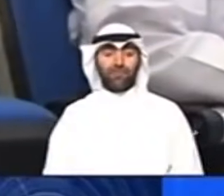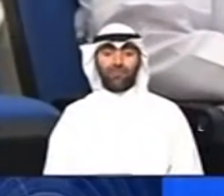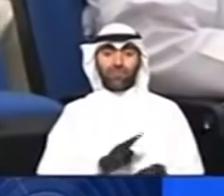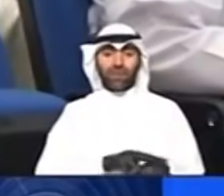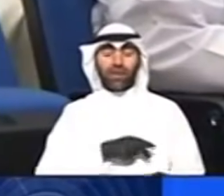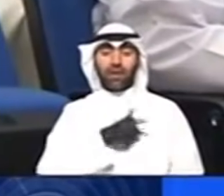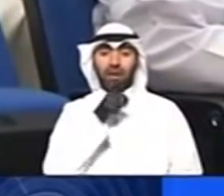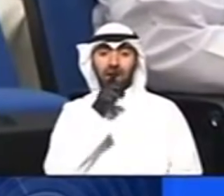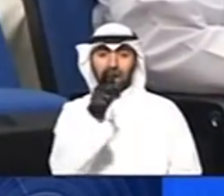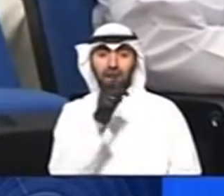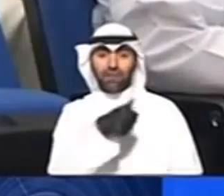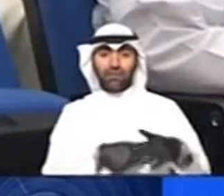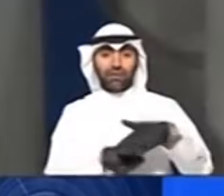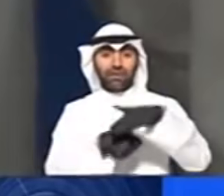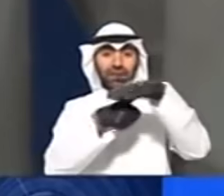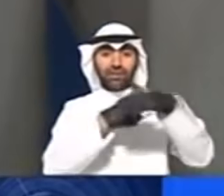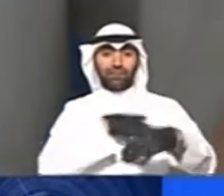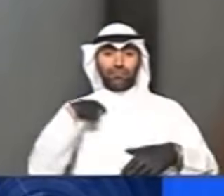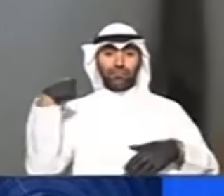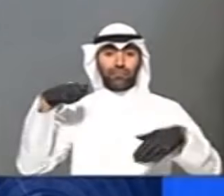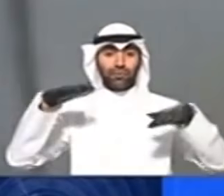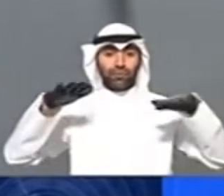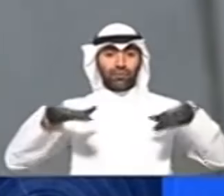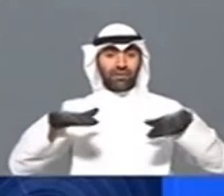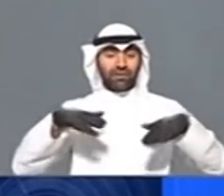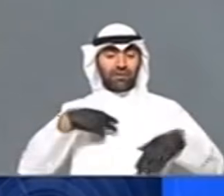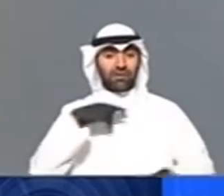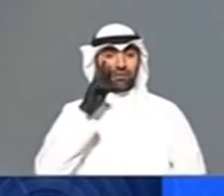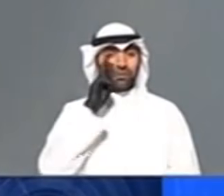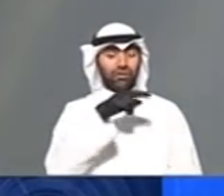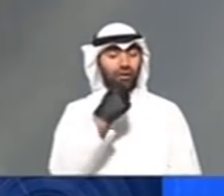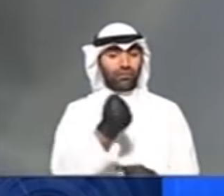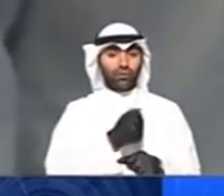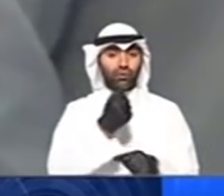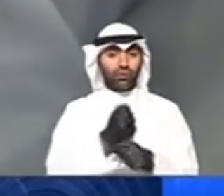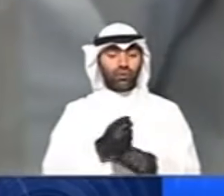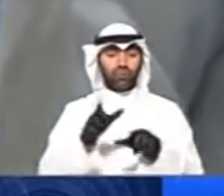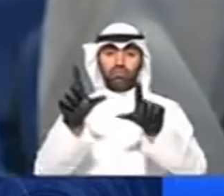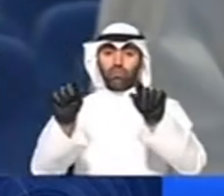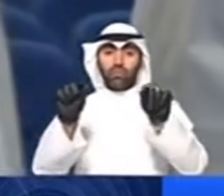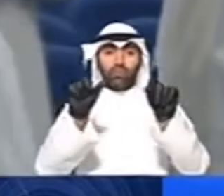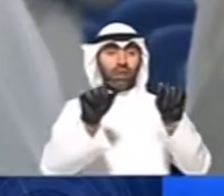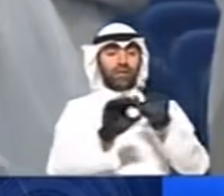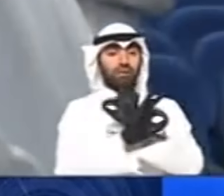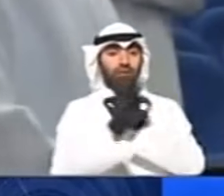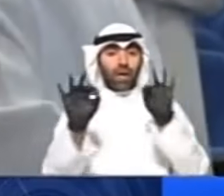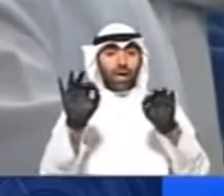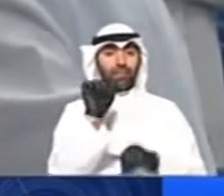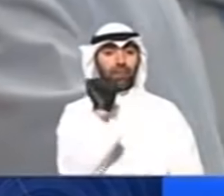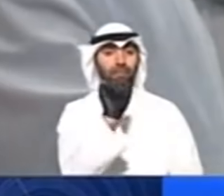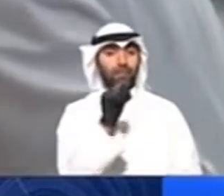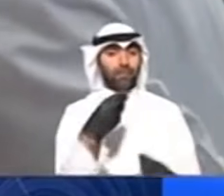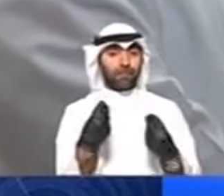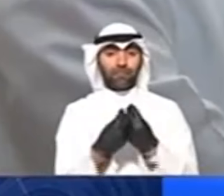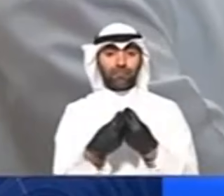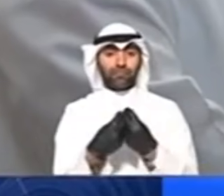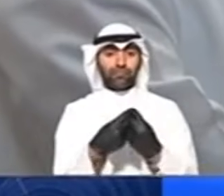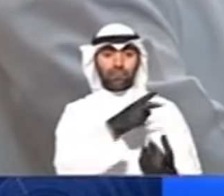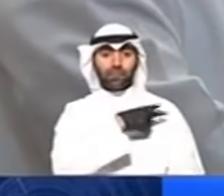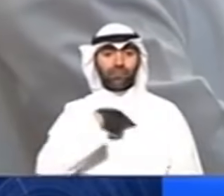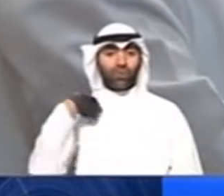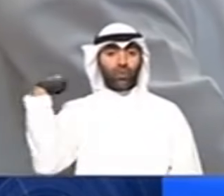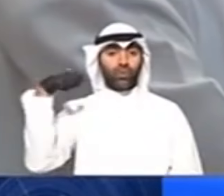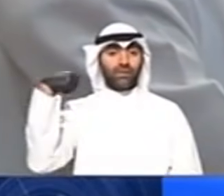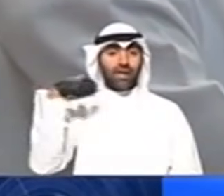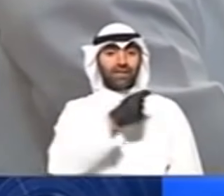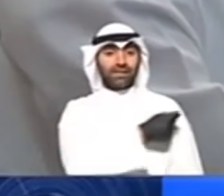أن التطبيق يهدف للتحول تدريجيا إلى منصة لوزارة الصحة للرعاية عن بعد وتقديم